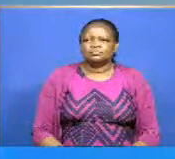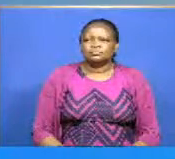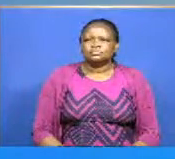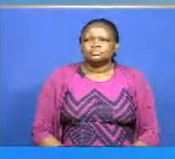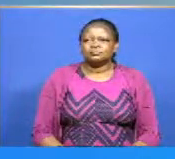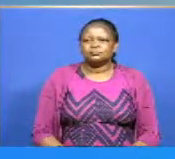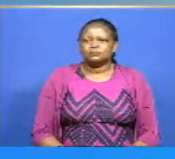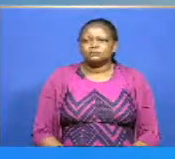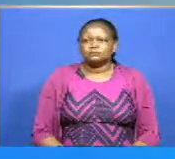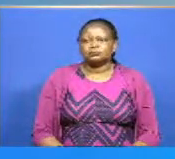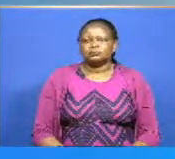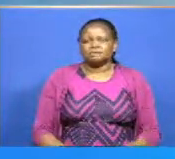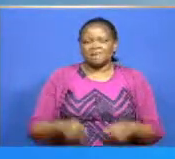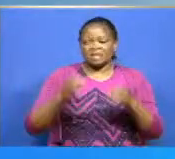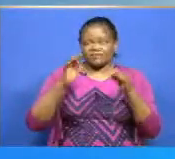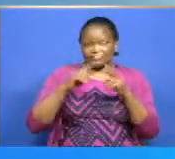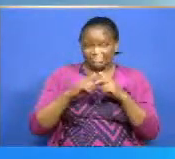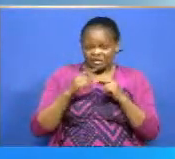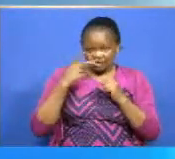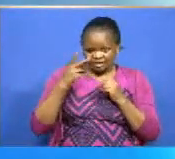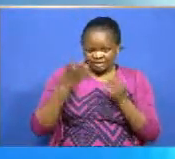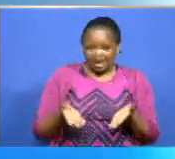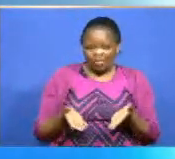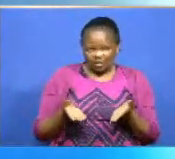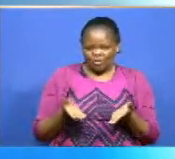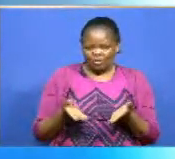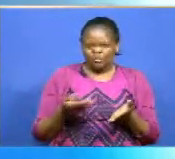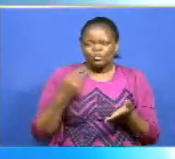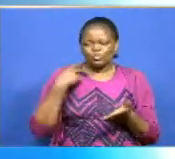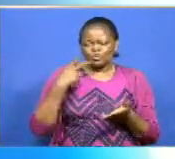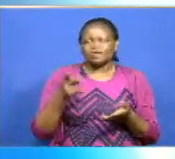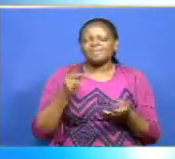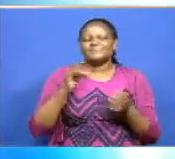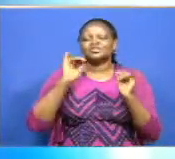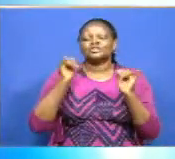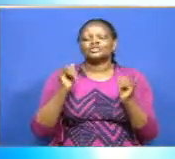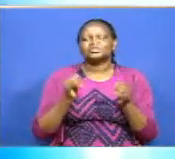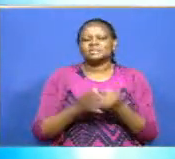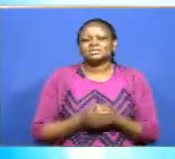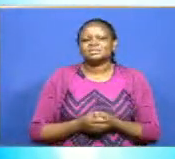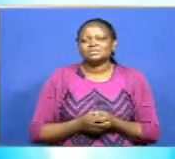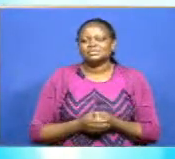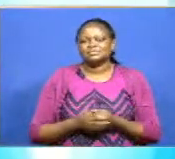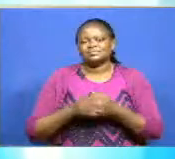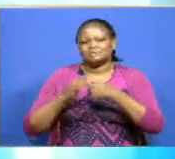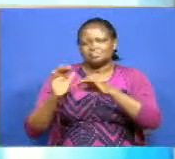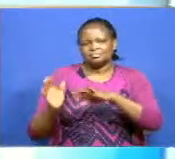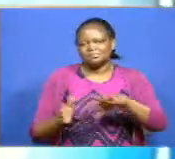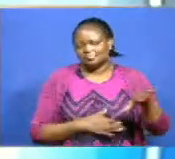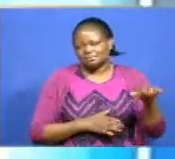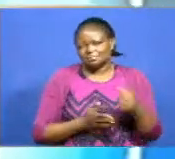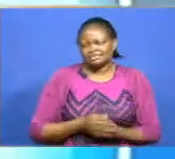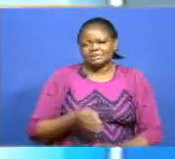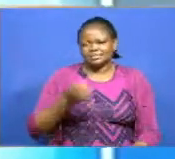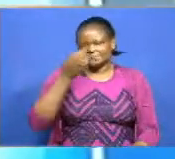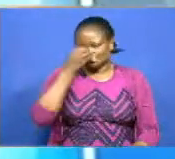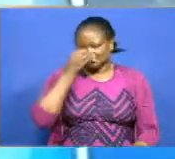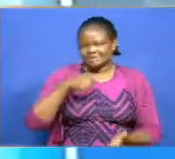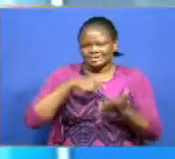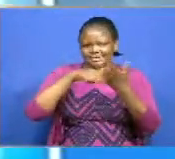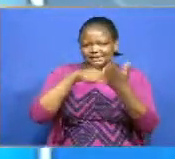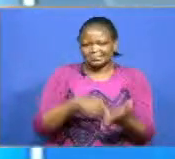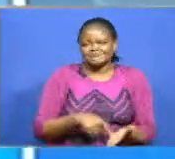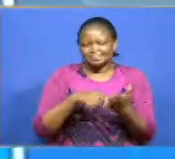Iwapo ndio mwanzo unajiunga nasi mtazamaji, unatazama taarifa za Darubini Wikendi. Tukisonga mbele, naibu wa rais William Ruto amesisitiza